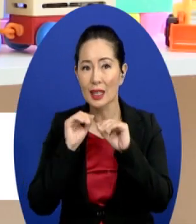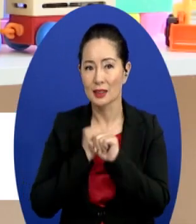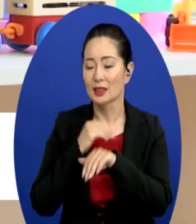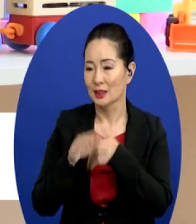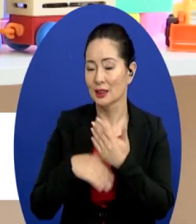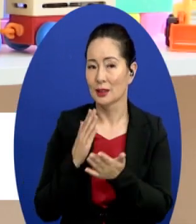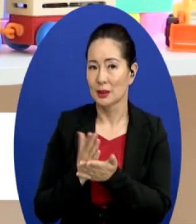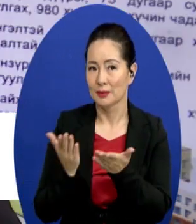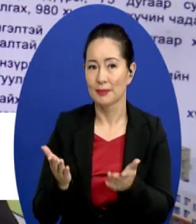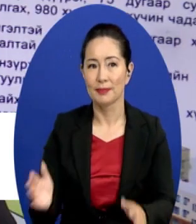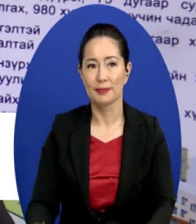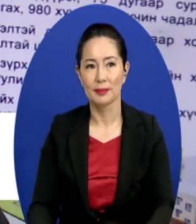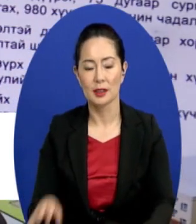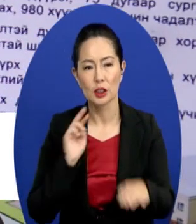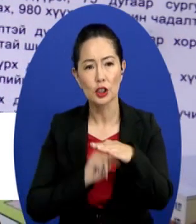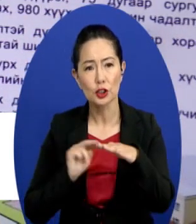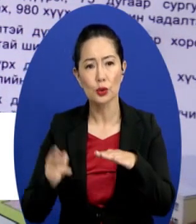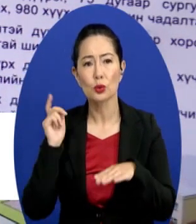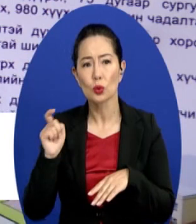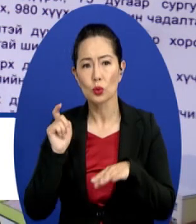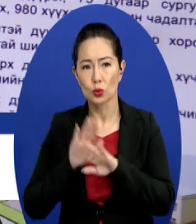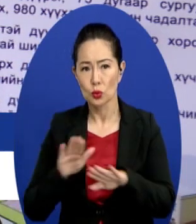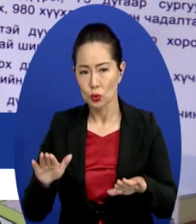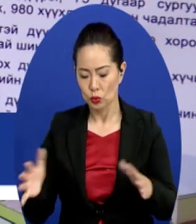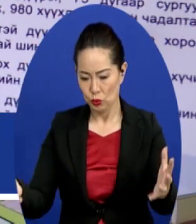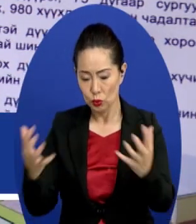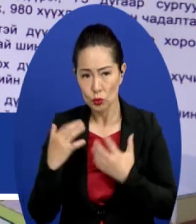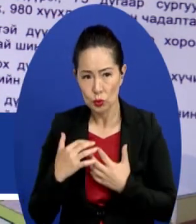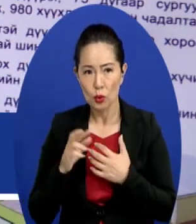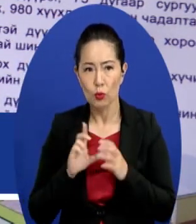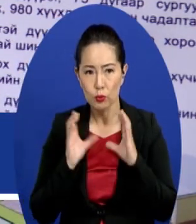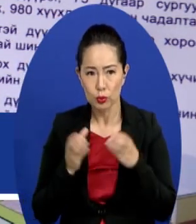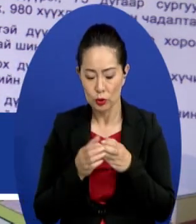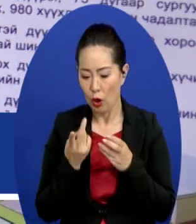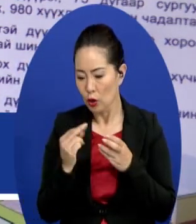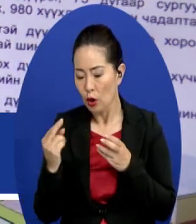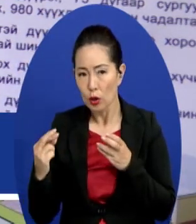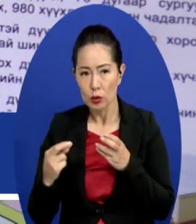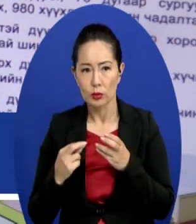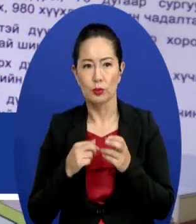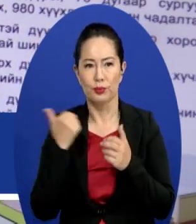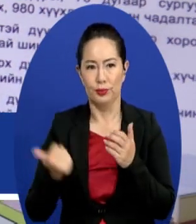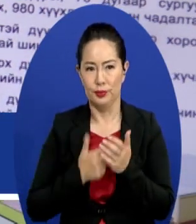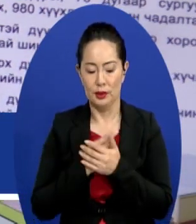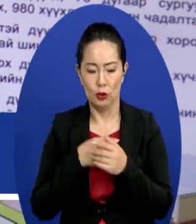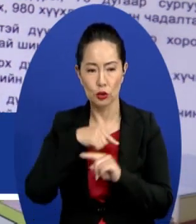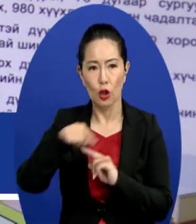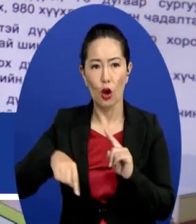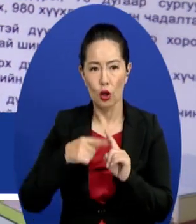байна. Цэцэрлэгт явжсэн бүх хүүхдүүдийг бүлэг дүүргэлтийн 2020-оор болгоод бүлэг дүүргэлтэд хийм. Хамраа сургалтын